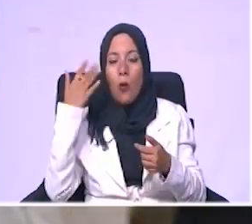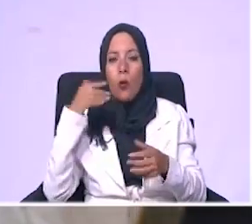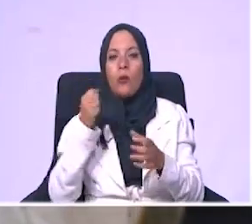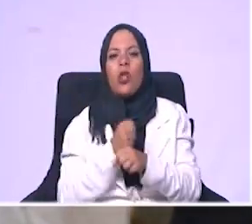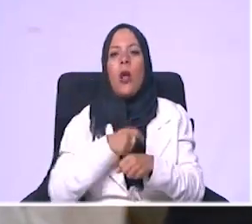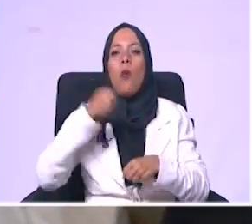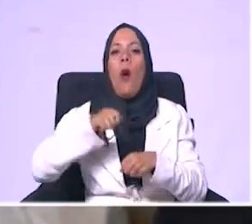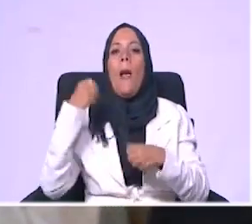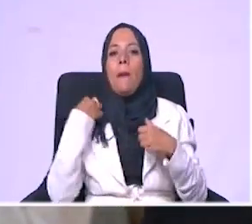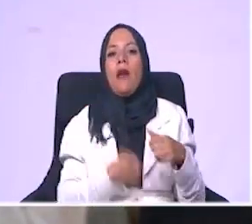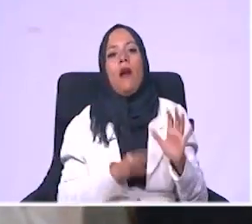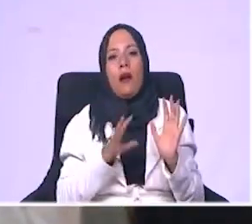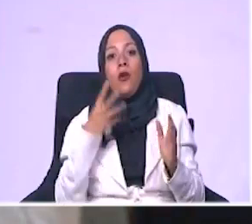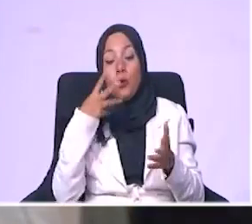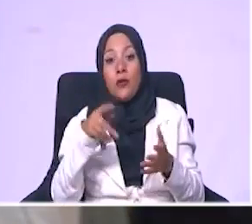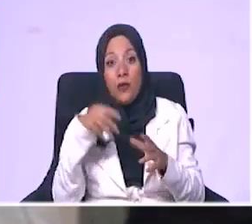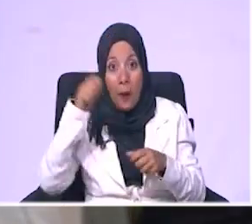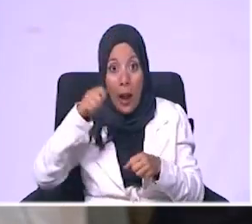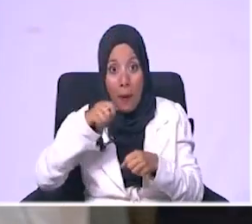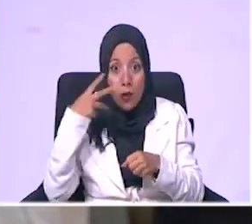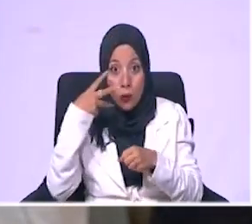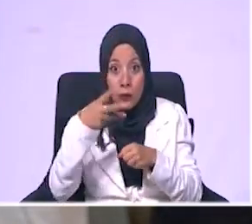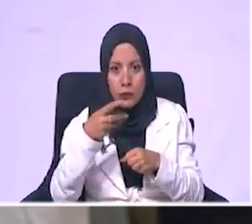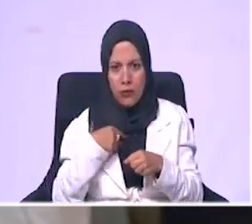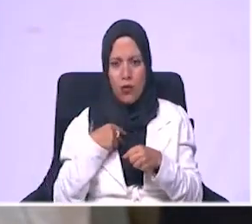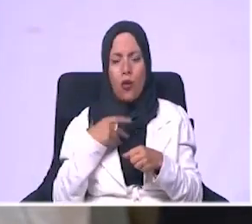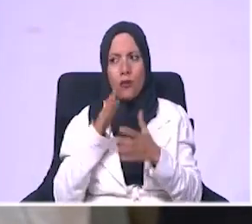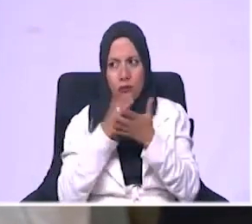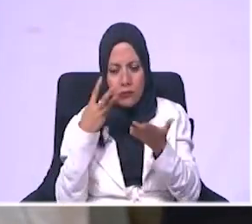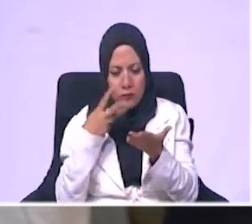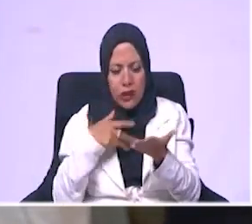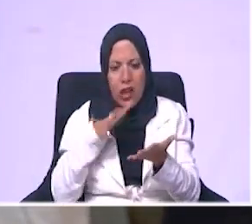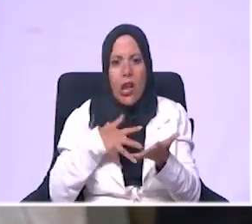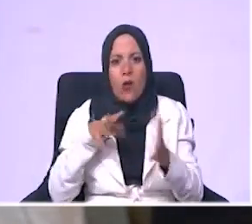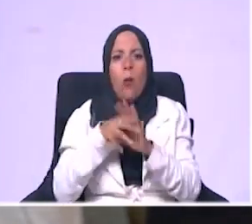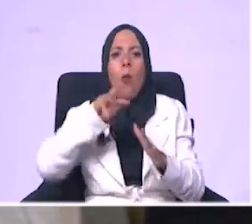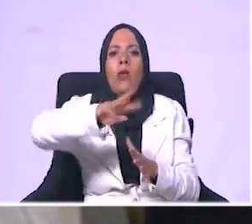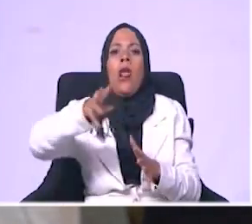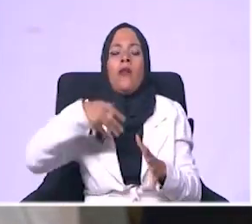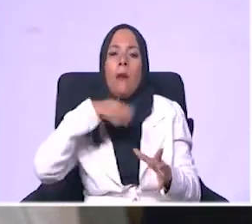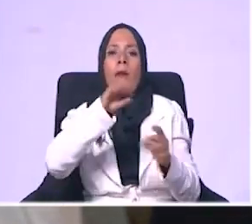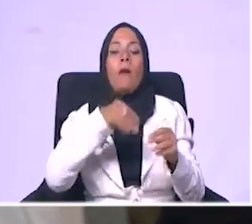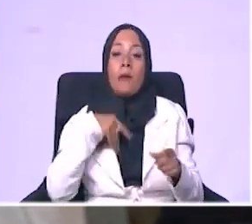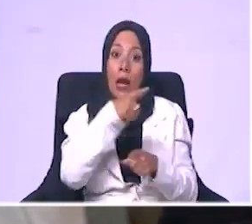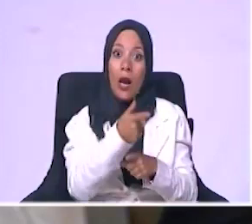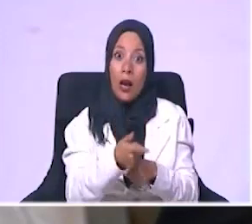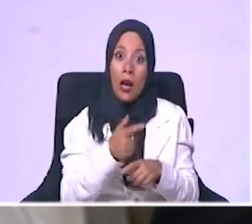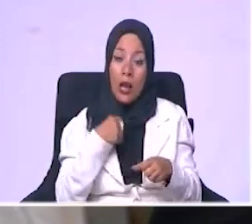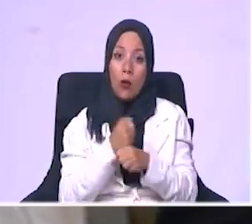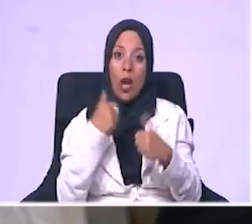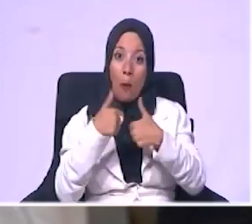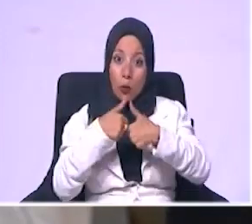الاول شفت الاعلان بالصدفه في المحكمه فعجبتني الموضوع ان انا حاجه مختلفه اقدم فيها يعني انا